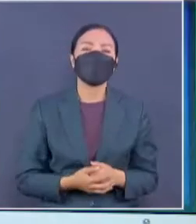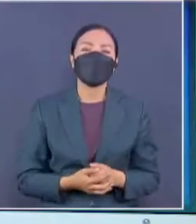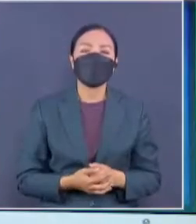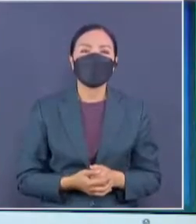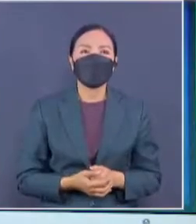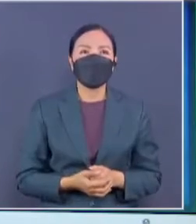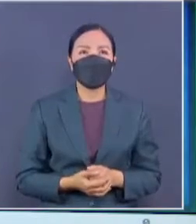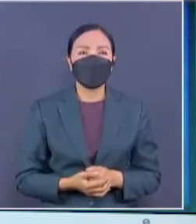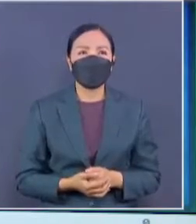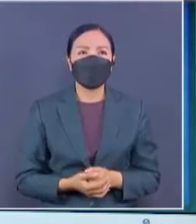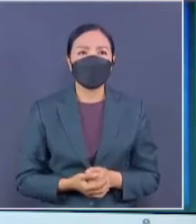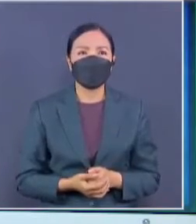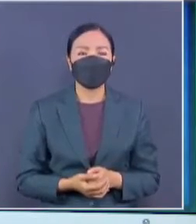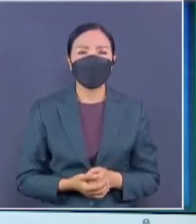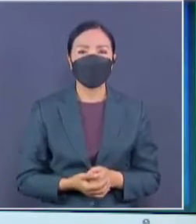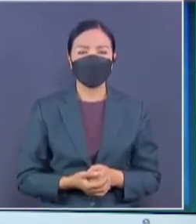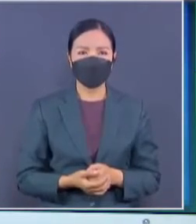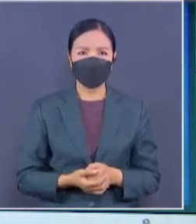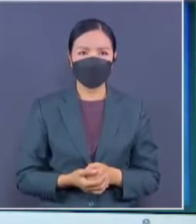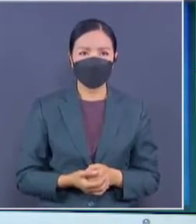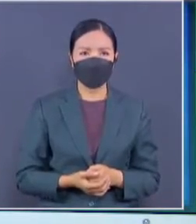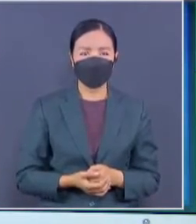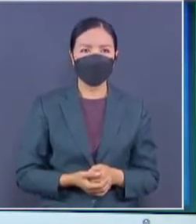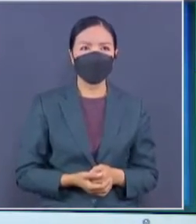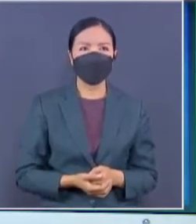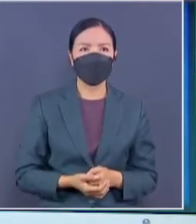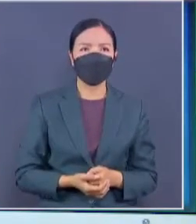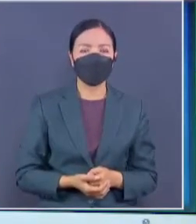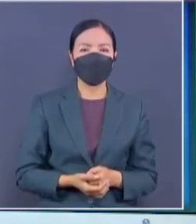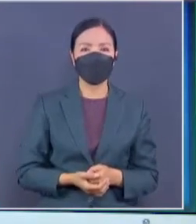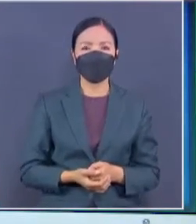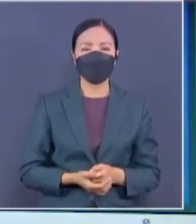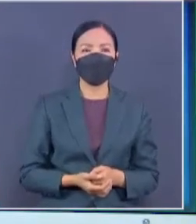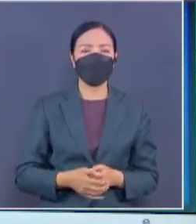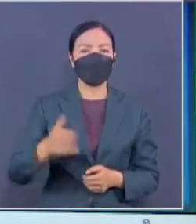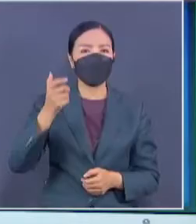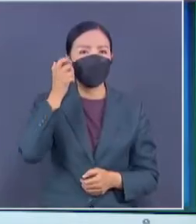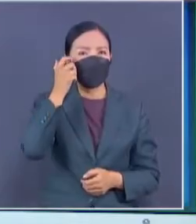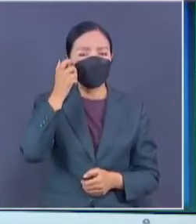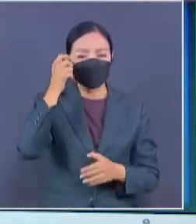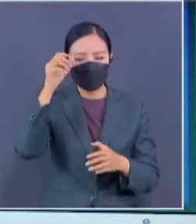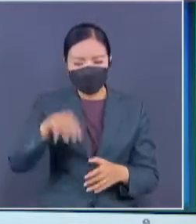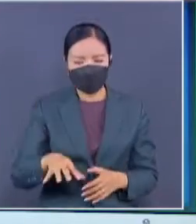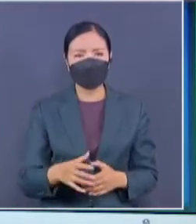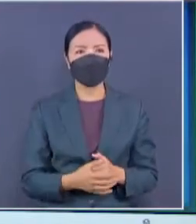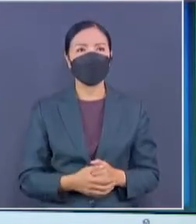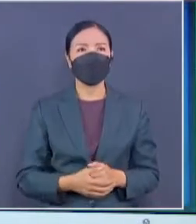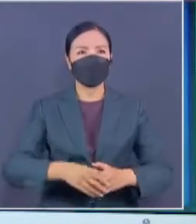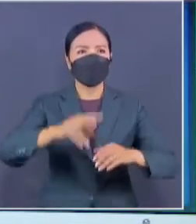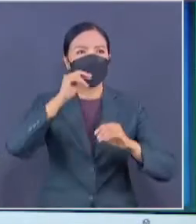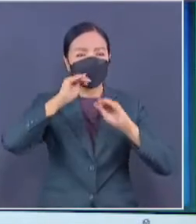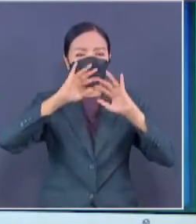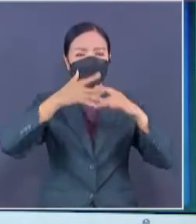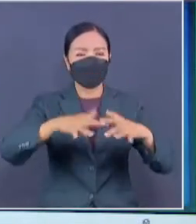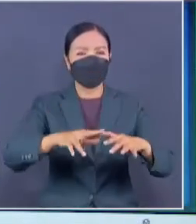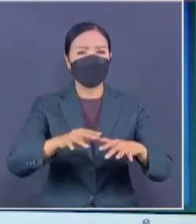คุณผู้ชมครับพาคุณผู้ชมไปดูเรื่องราวดีๆกันบ้างครับโทรศัพท์มือถือตกน้ำไม่ใช่น้ำธรรมดานะครับน้ำทะเลเลยนะครับ เข้มด้ว